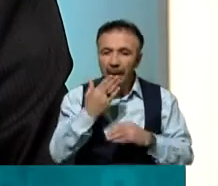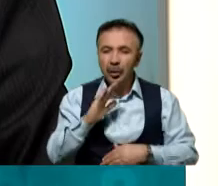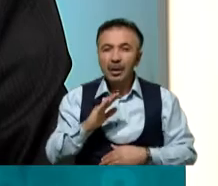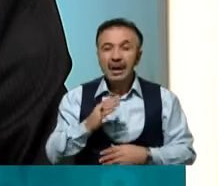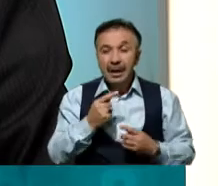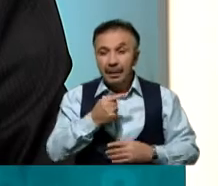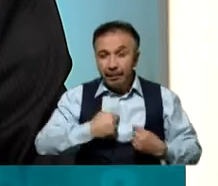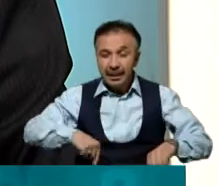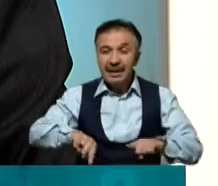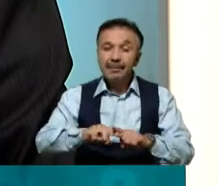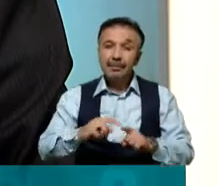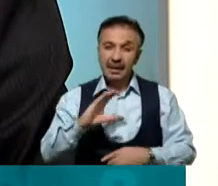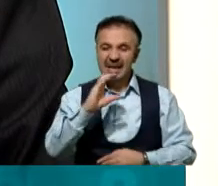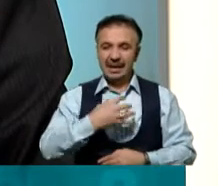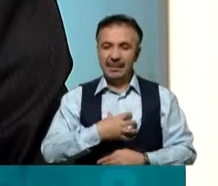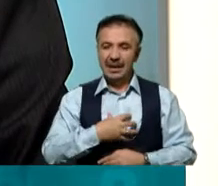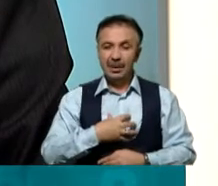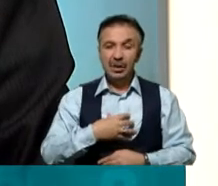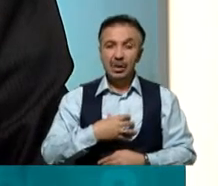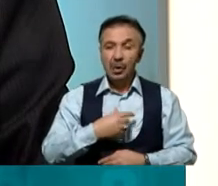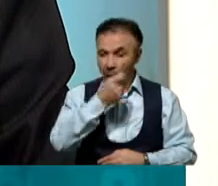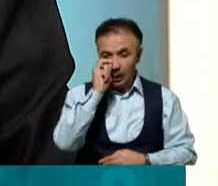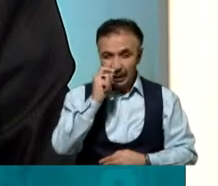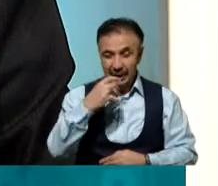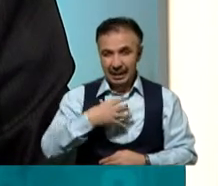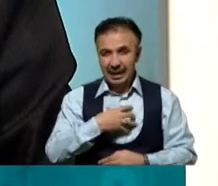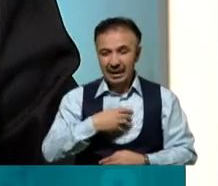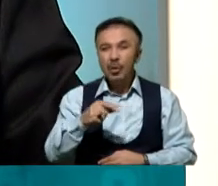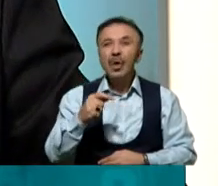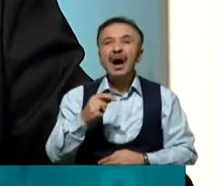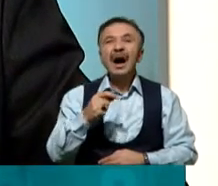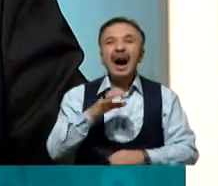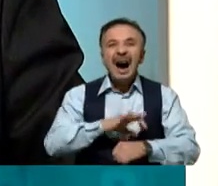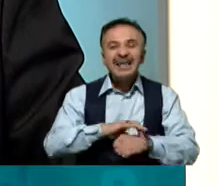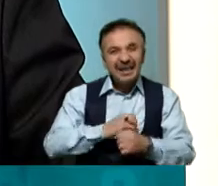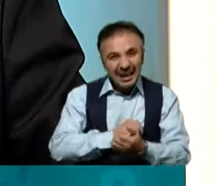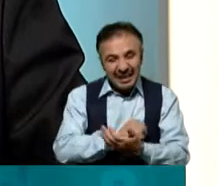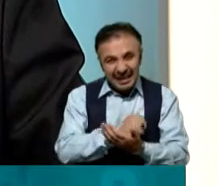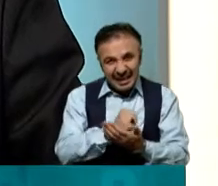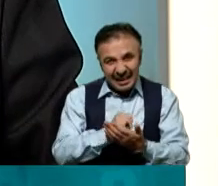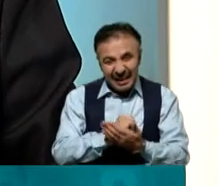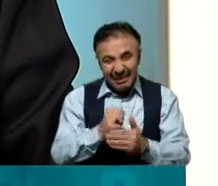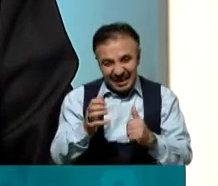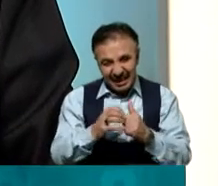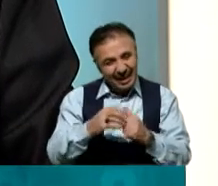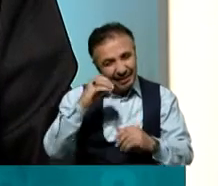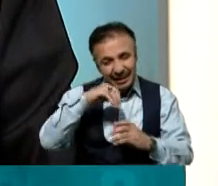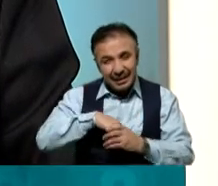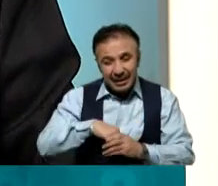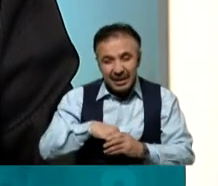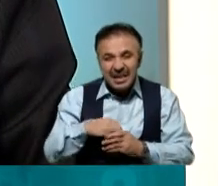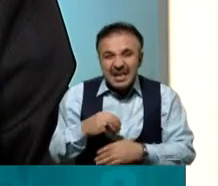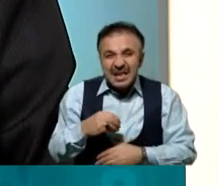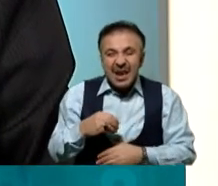kolaylık dinidir. Bunlar bir hastalığın tedavisi için veya ağrısı olan tahammül